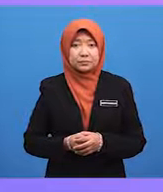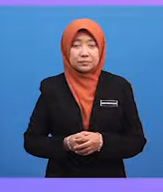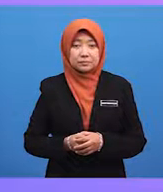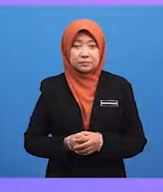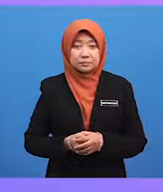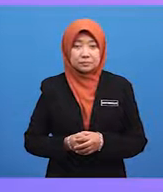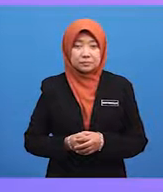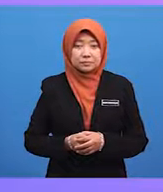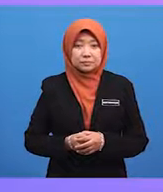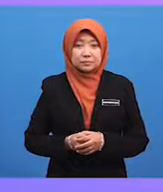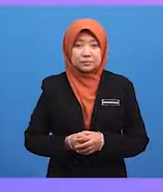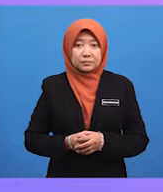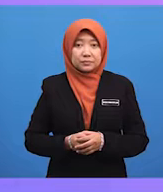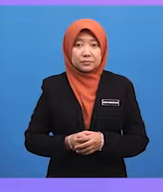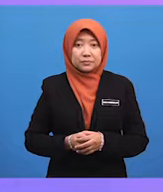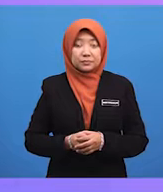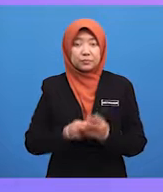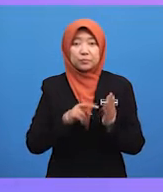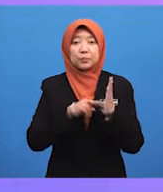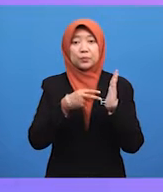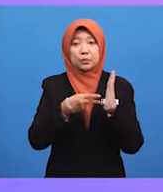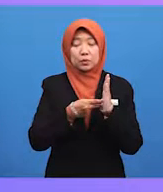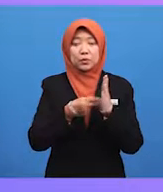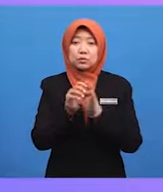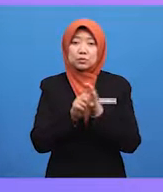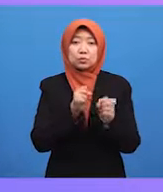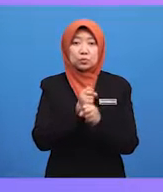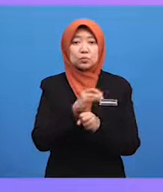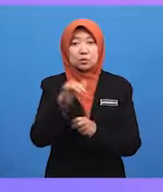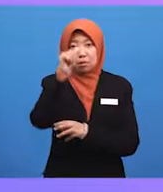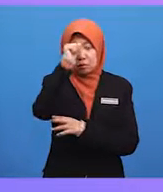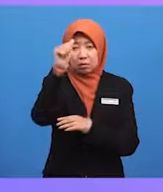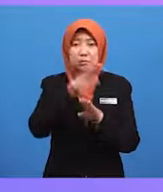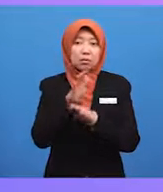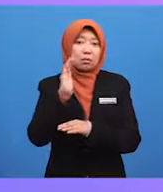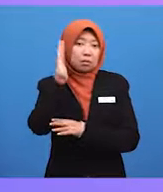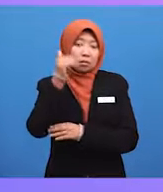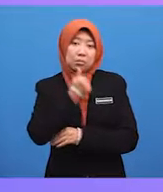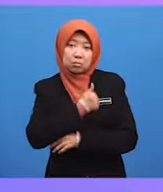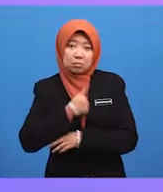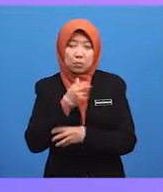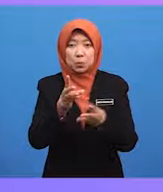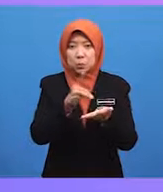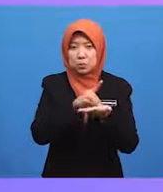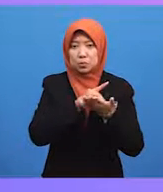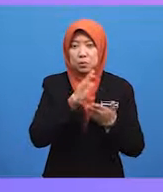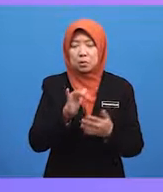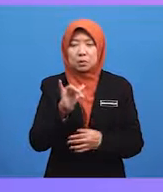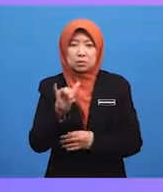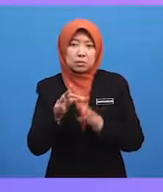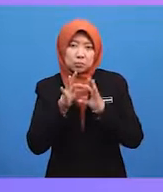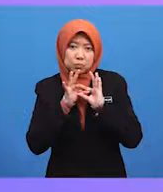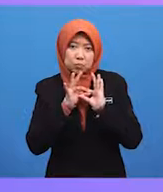ba'ida. Artinya, sesungguhnya Allah tidak akan mengampunkan dosa orang yang